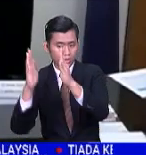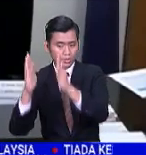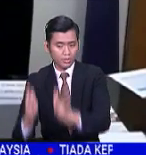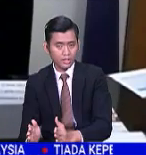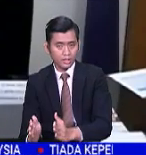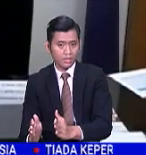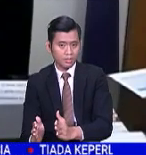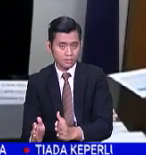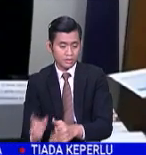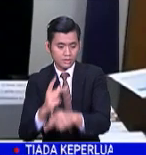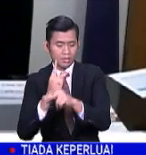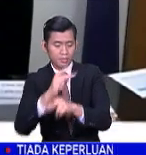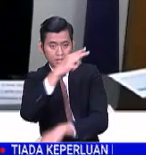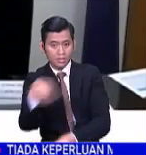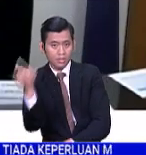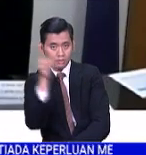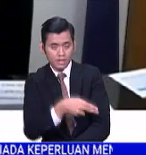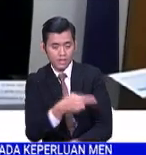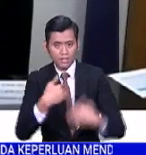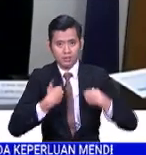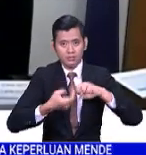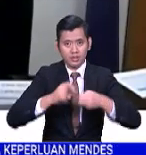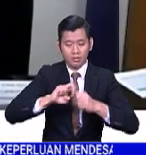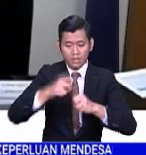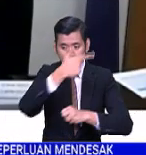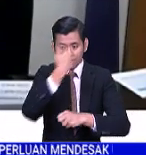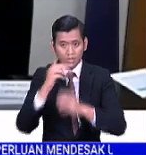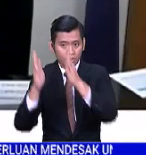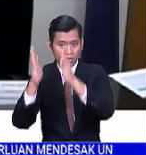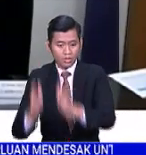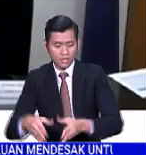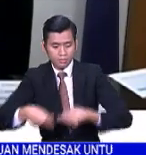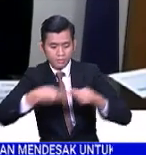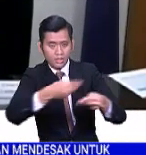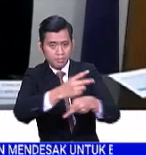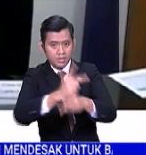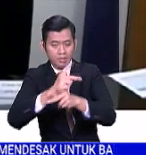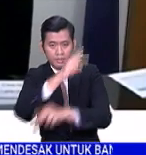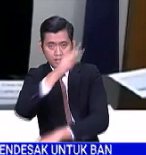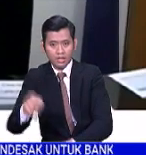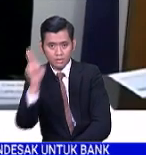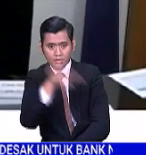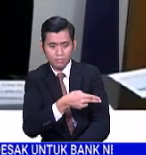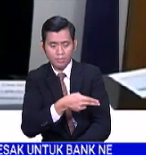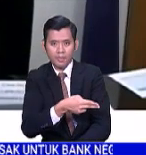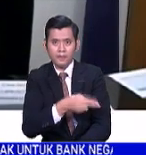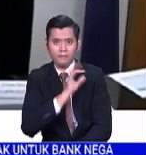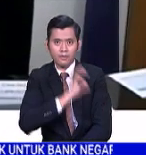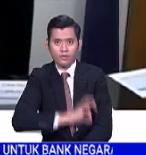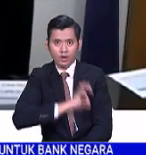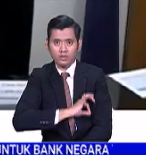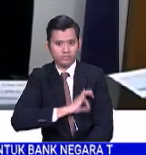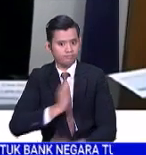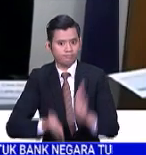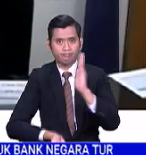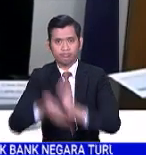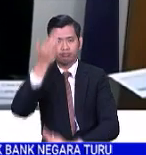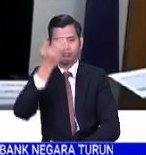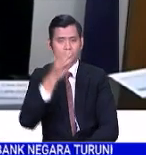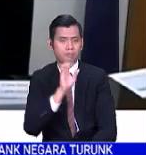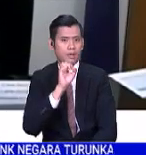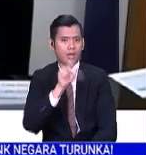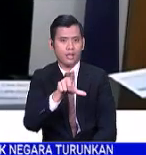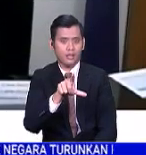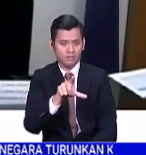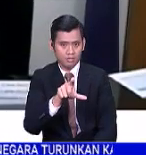mengalami lah masalah-masalah kerana Along ini kadar faedah dia yang tinggi dan tidak menentu, dan kita